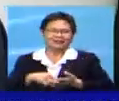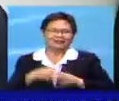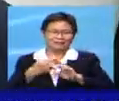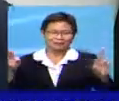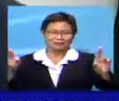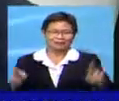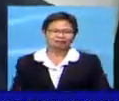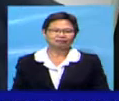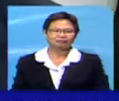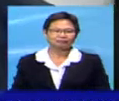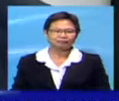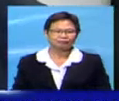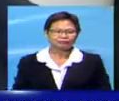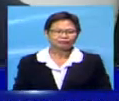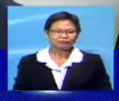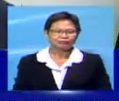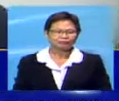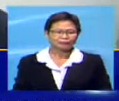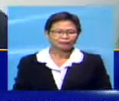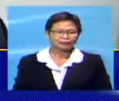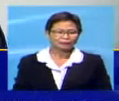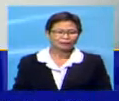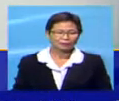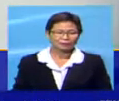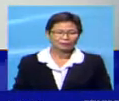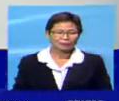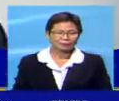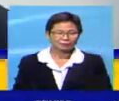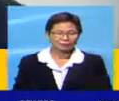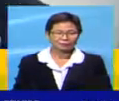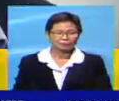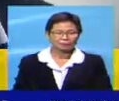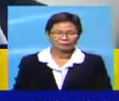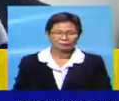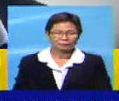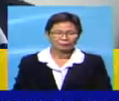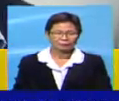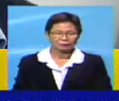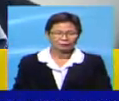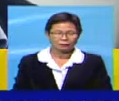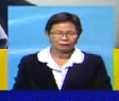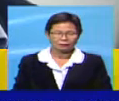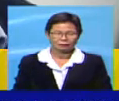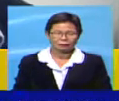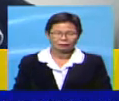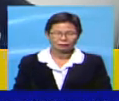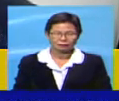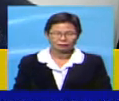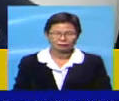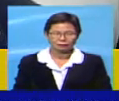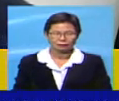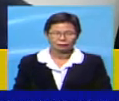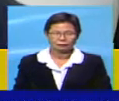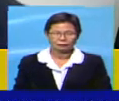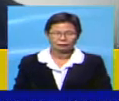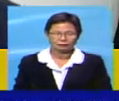Interesting for us because Baton Run is the first in Cambodia, and so we informed to the mass media for